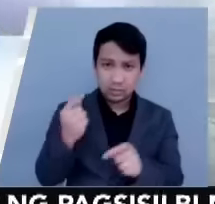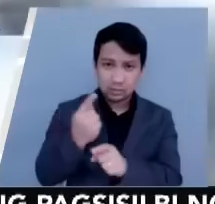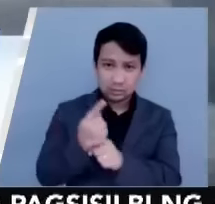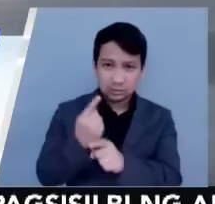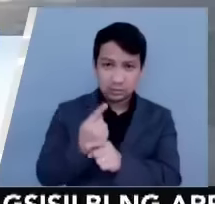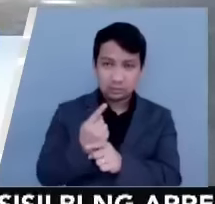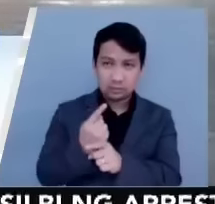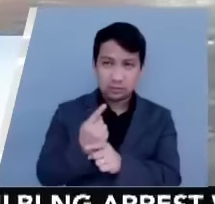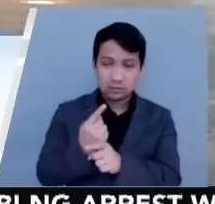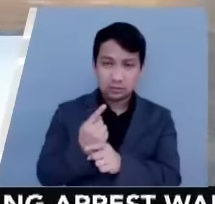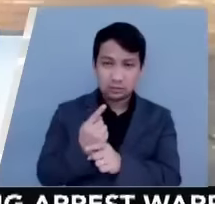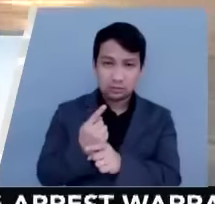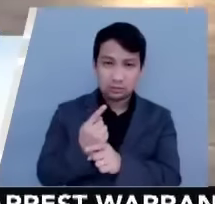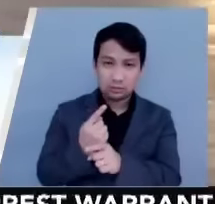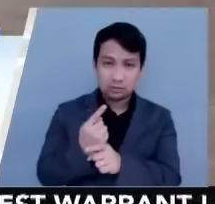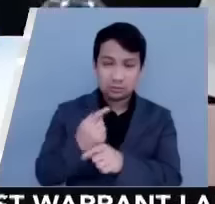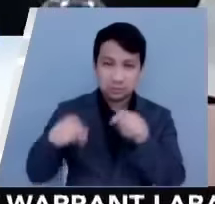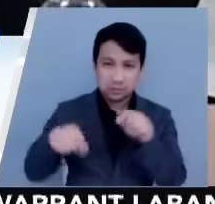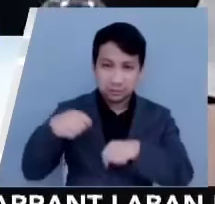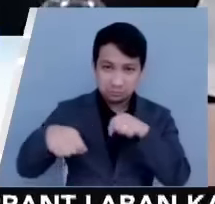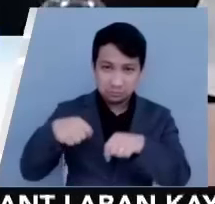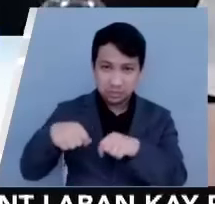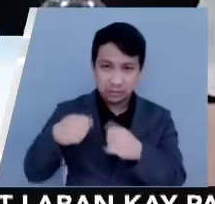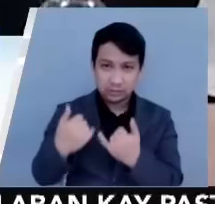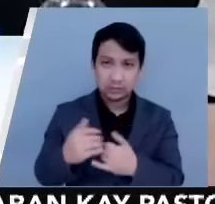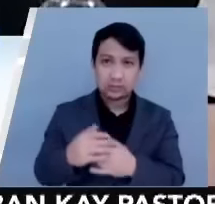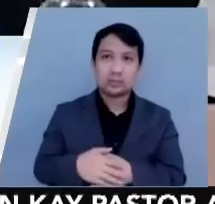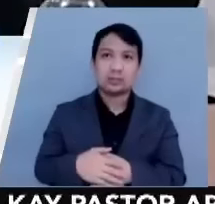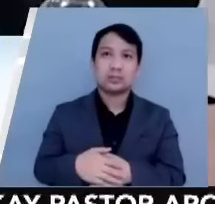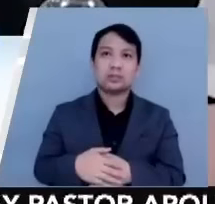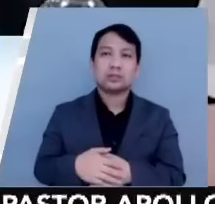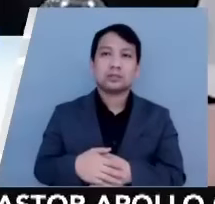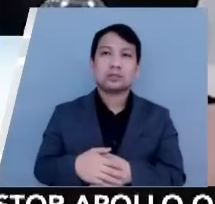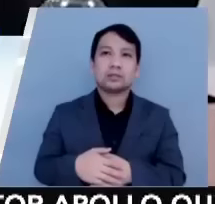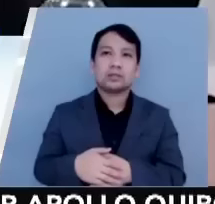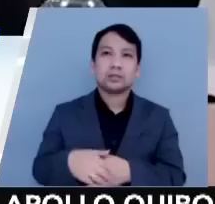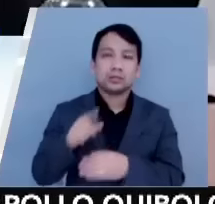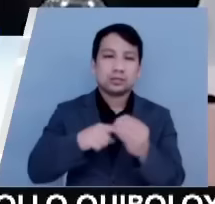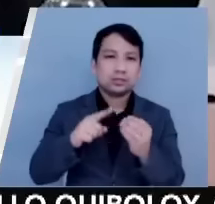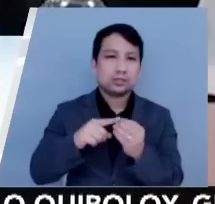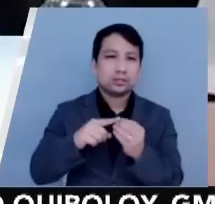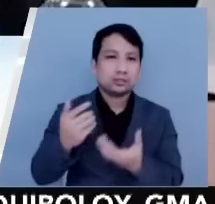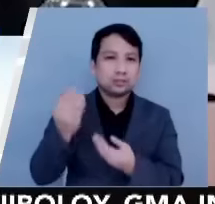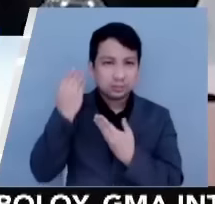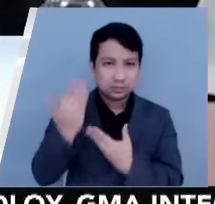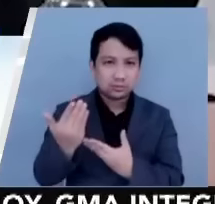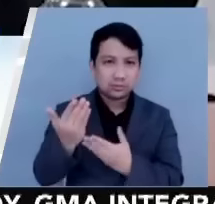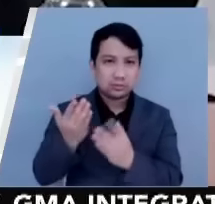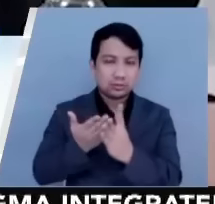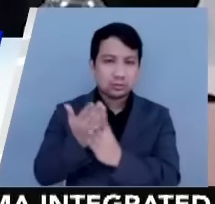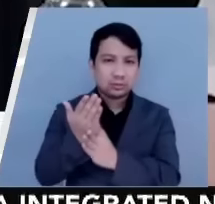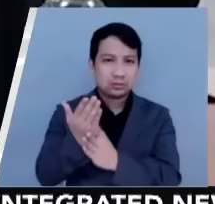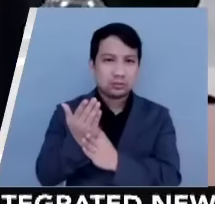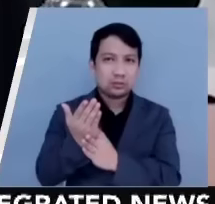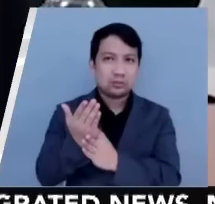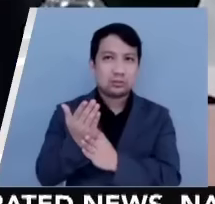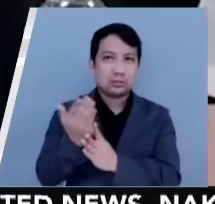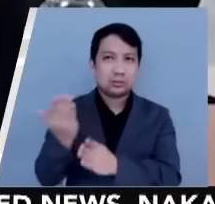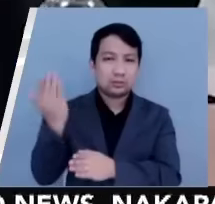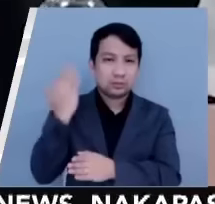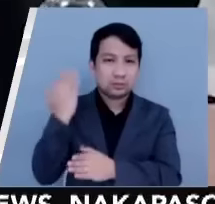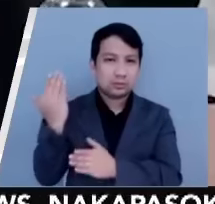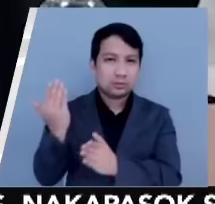kalsada ng mga bike lanes ngayon? The program regarding bike lanes po, I'll just have to be transparent po, na was in the previous administration, so